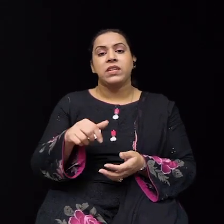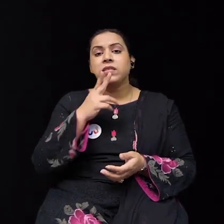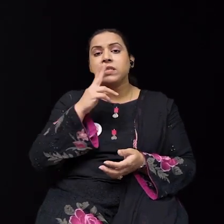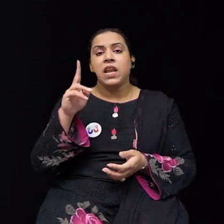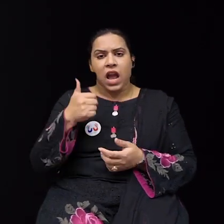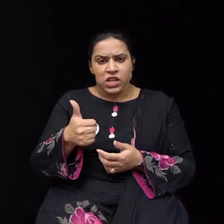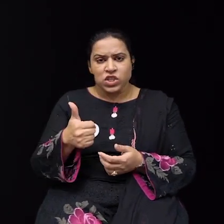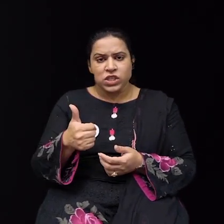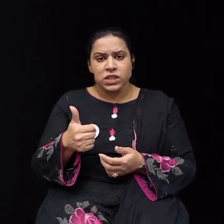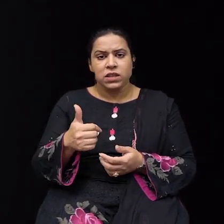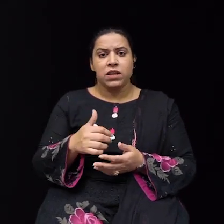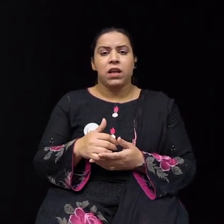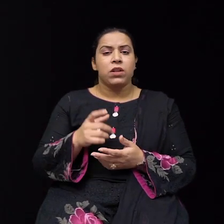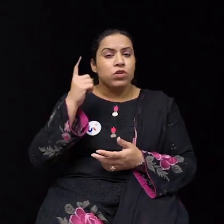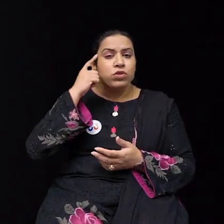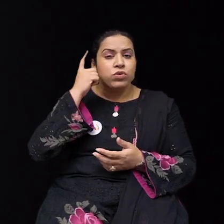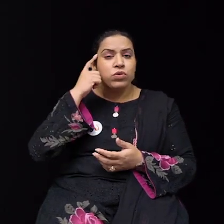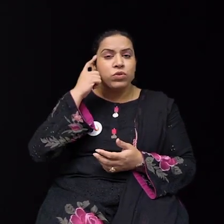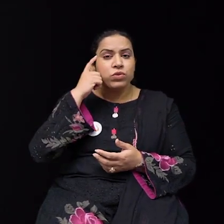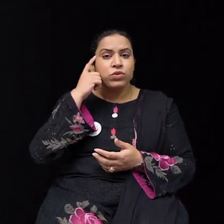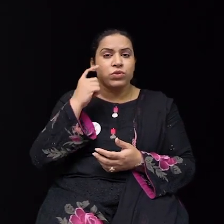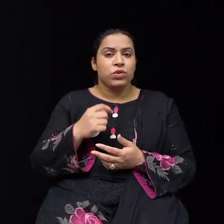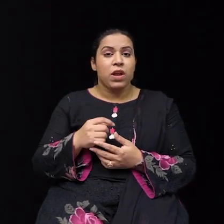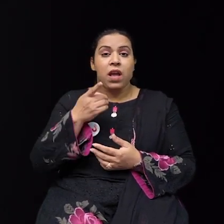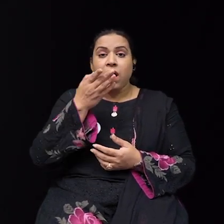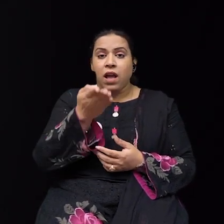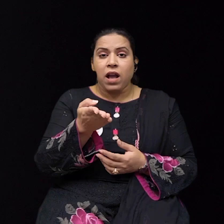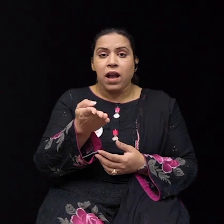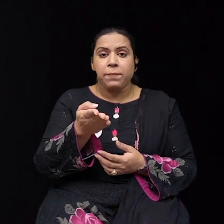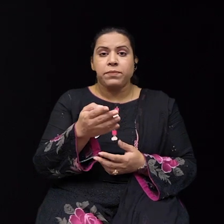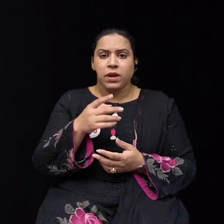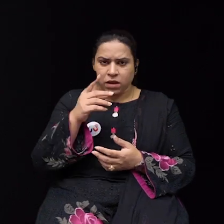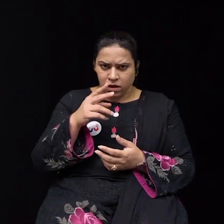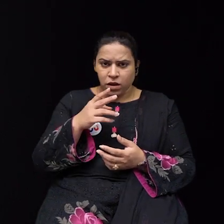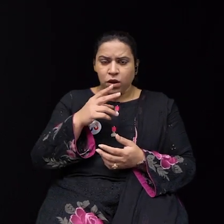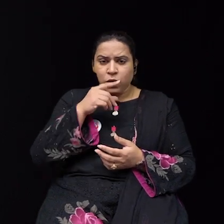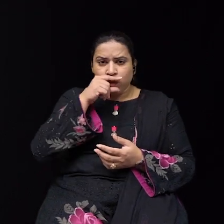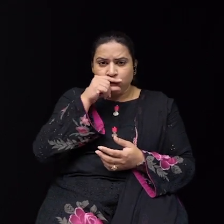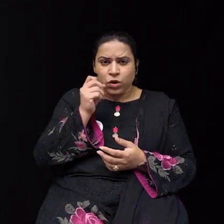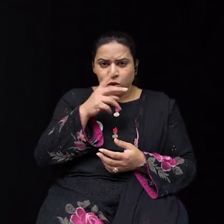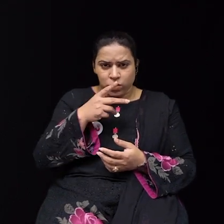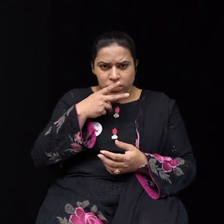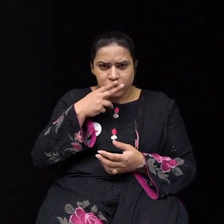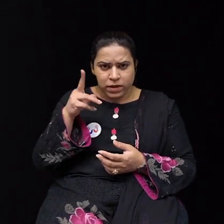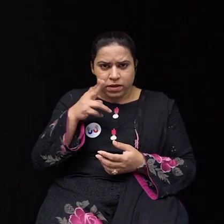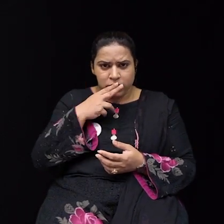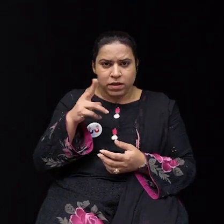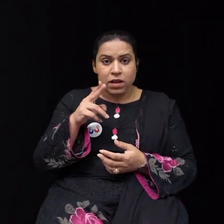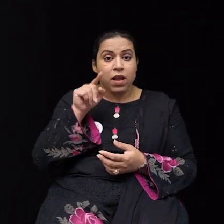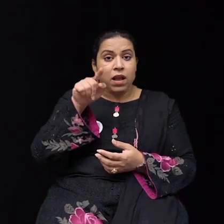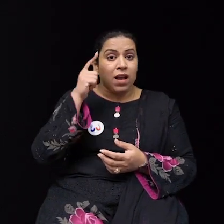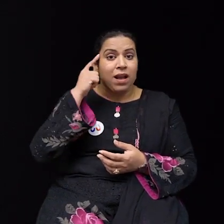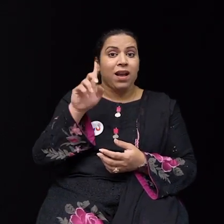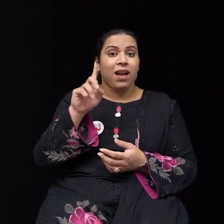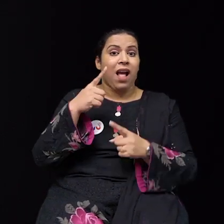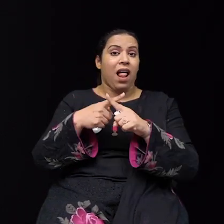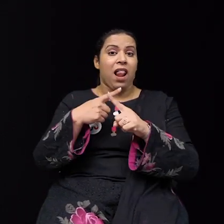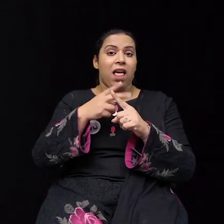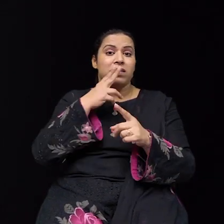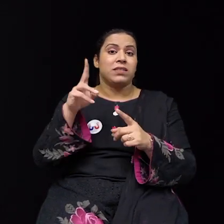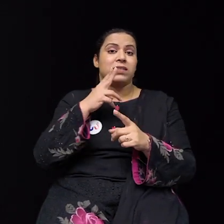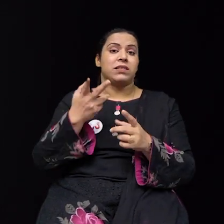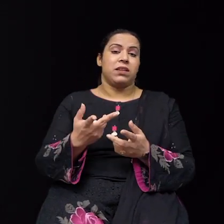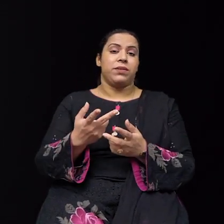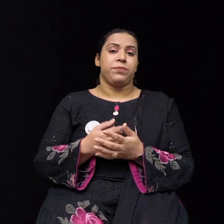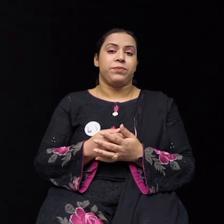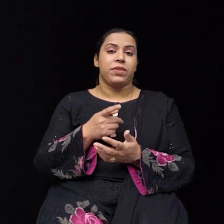अच्छी चीज़ होती तो ज़रा सोचो तो सही, आप क्या इसको रोज़े में इस्तेमाल करते? आपको पता है ये हराम चीज़